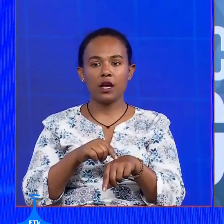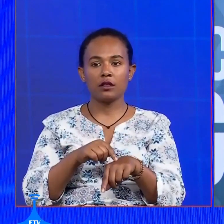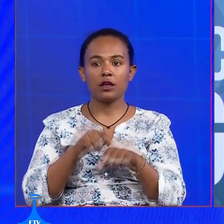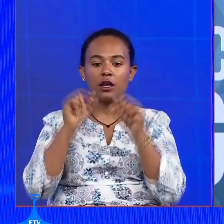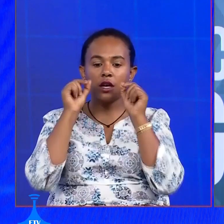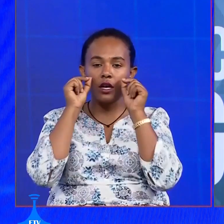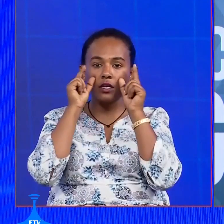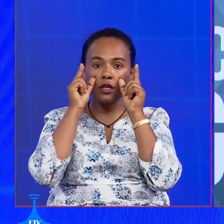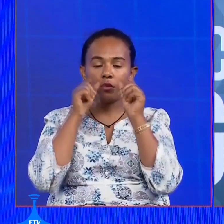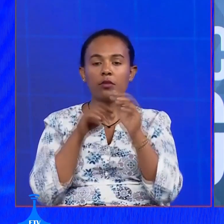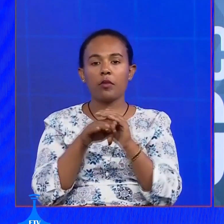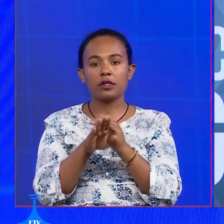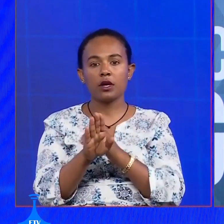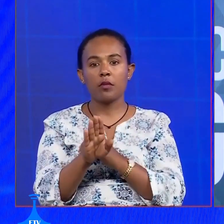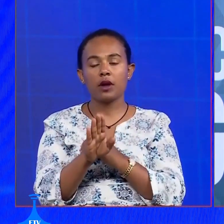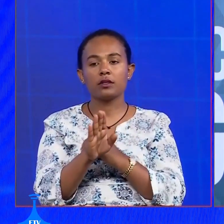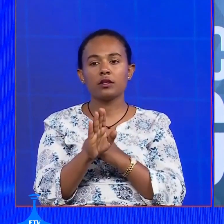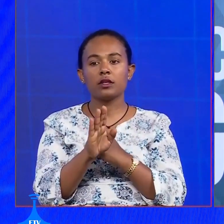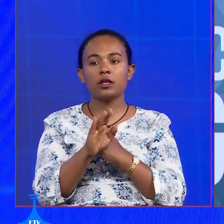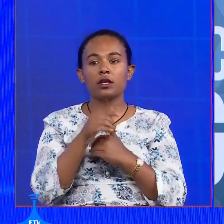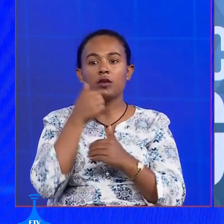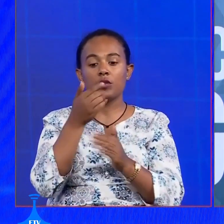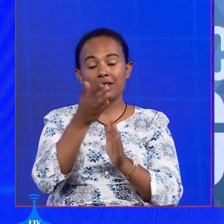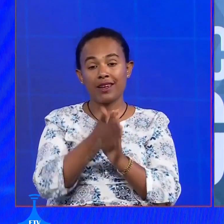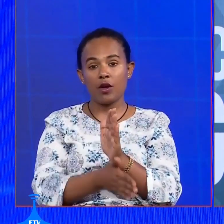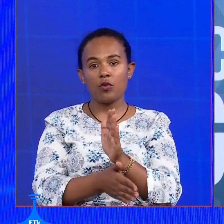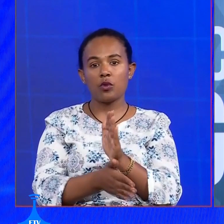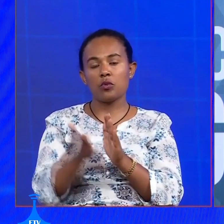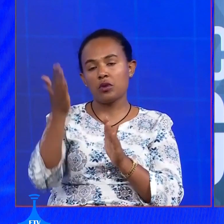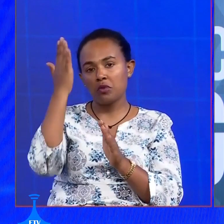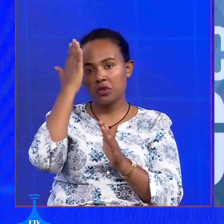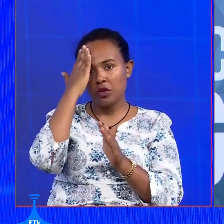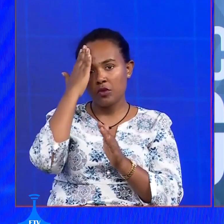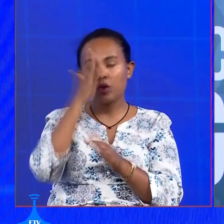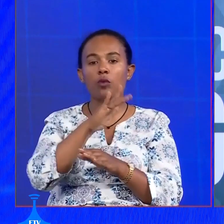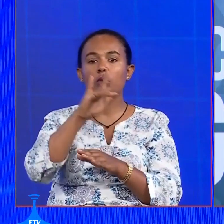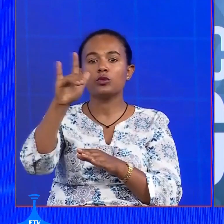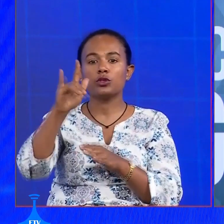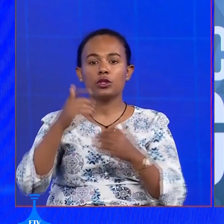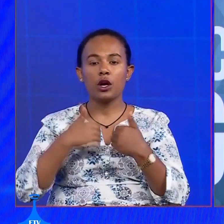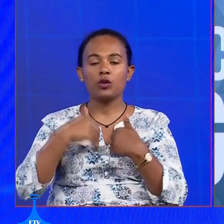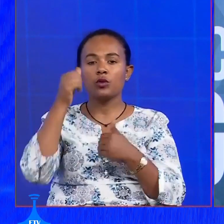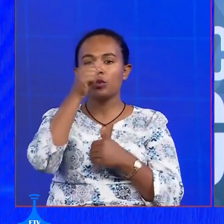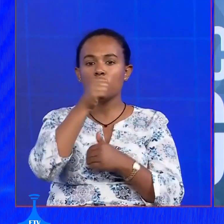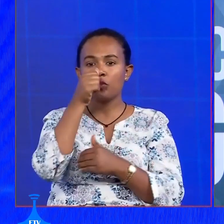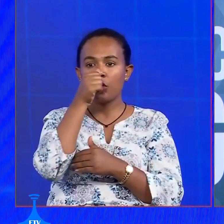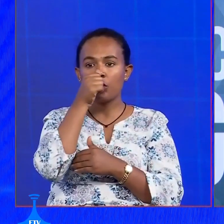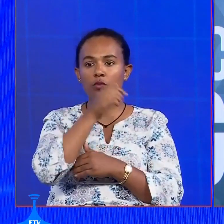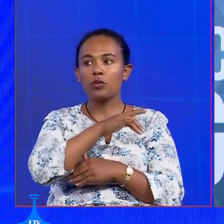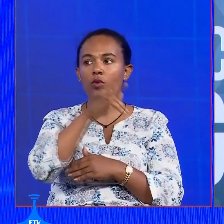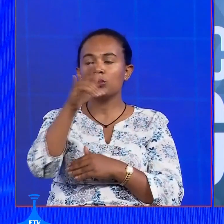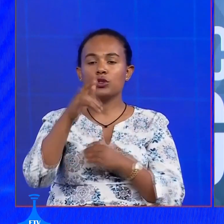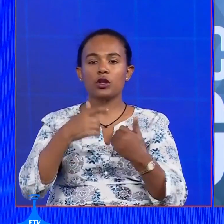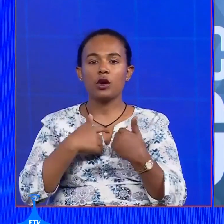ከግንዛቤ በማስገባት ነው ጥሪው የተከናወነው እንደሚታወቀው በውጭ ያሉ ኢትዮጵያውያንም